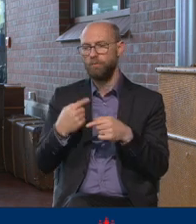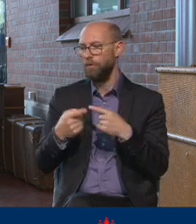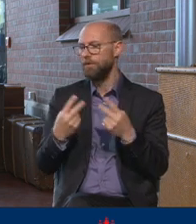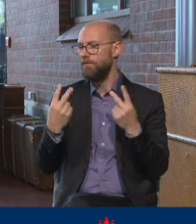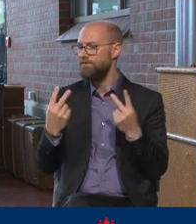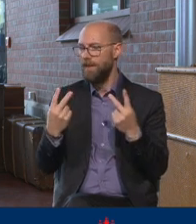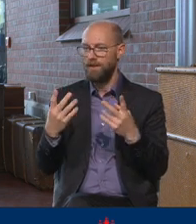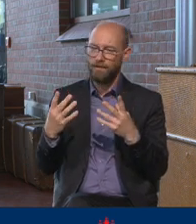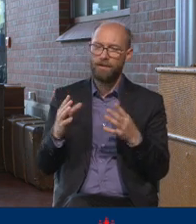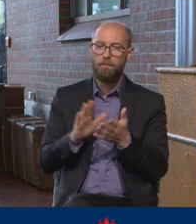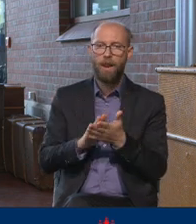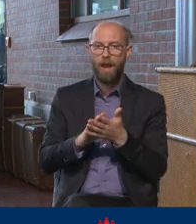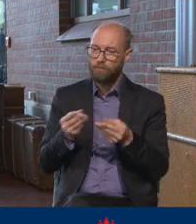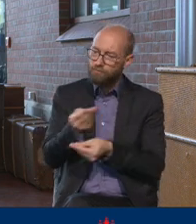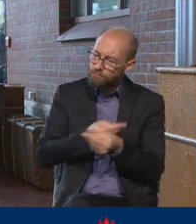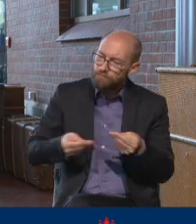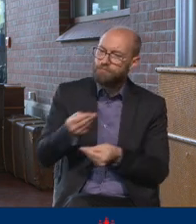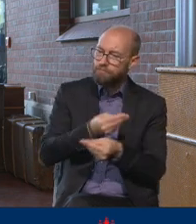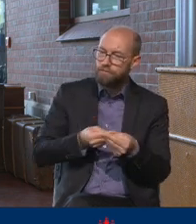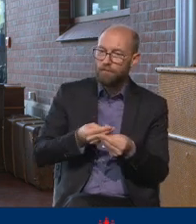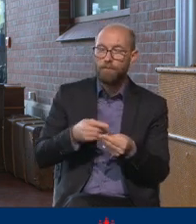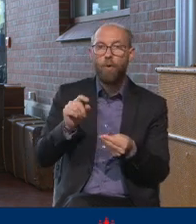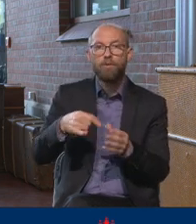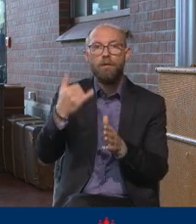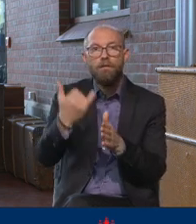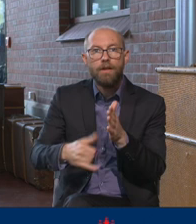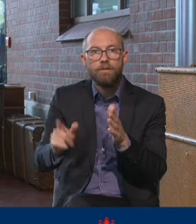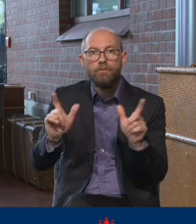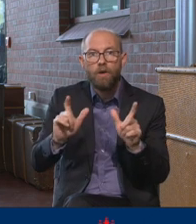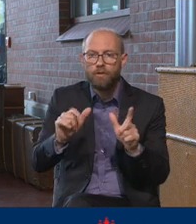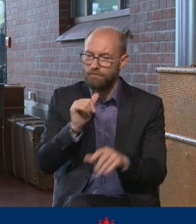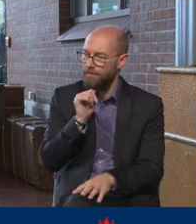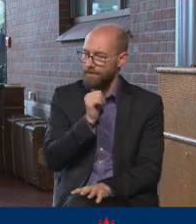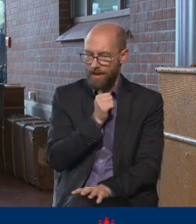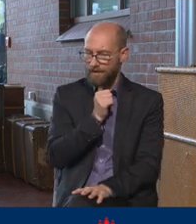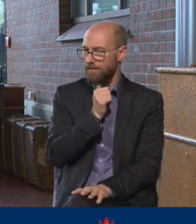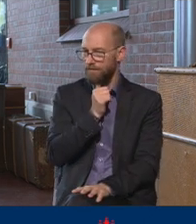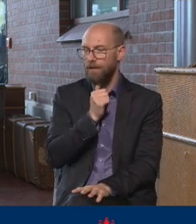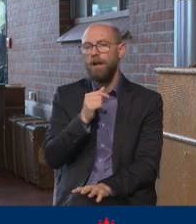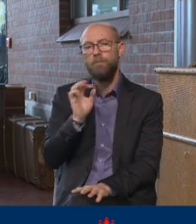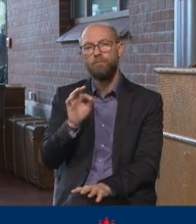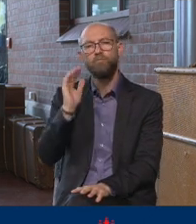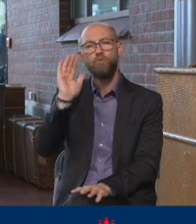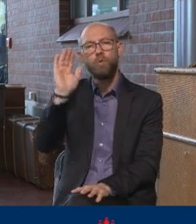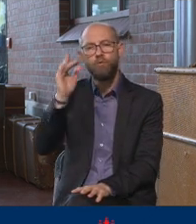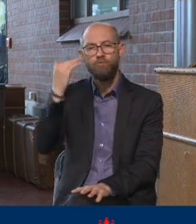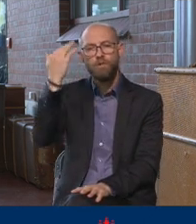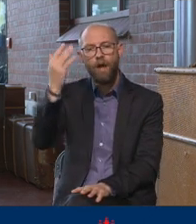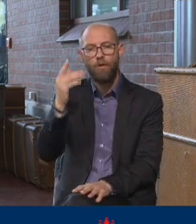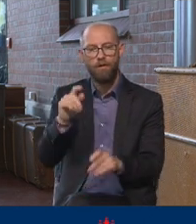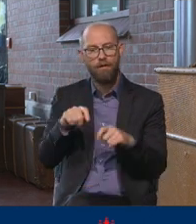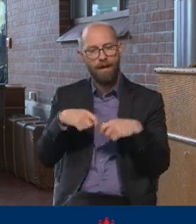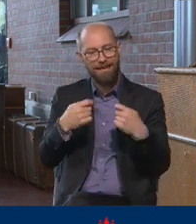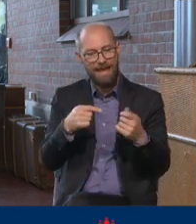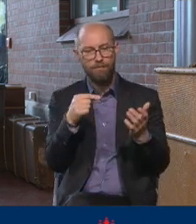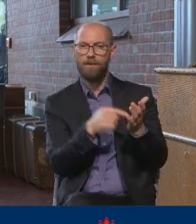es wird nicht die letzte veranstaltung sein heute ist wird sicherlich die möglichkeit geben auch das ergebnis viel stärker